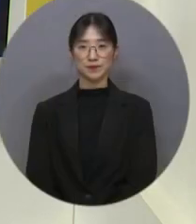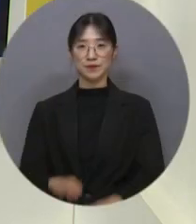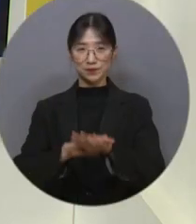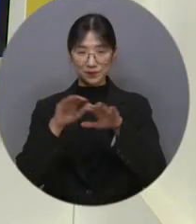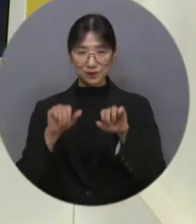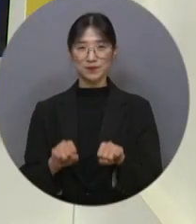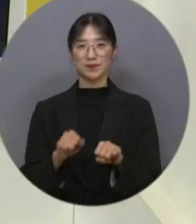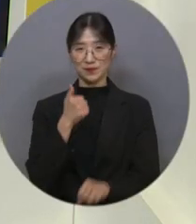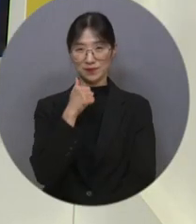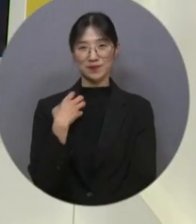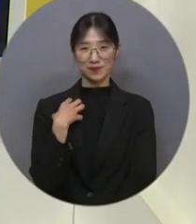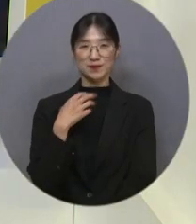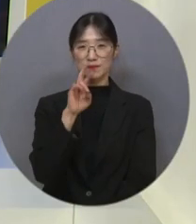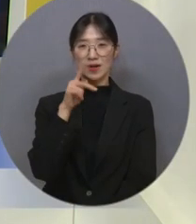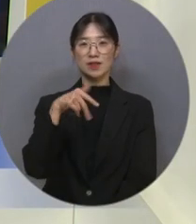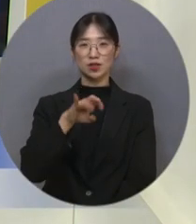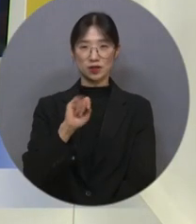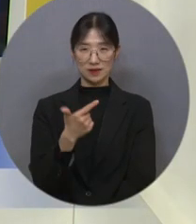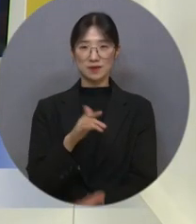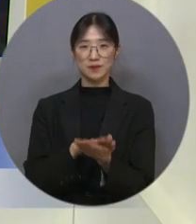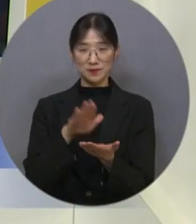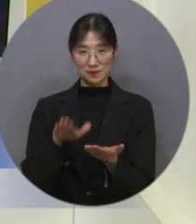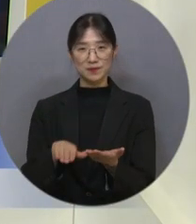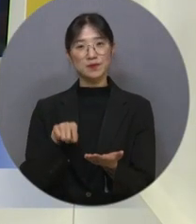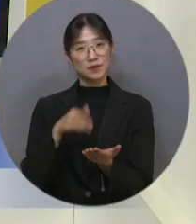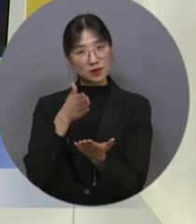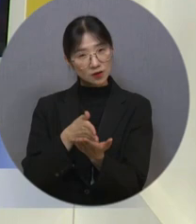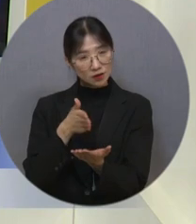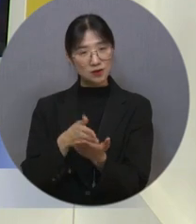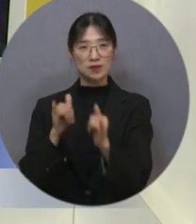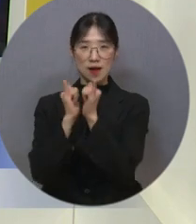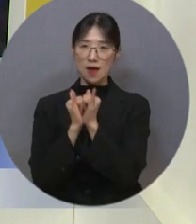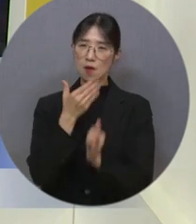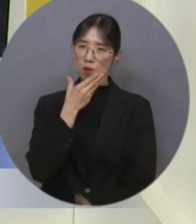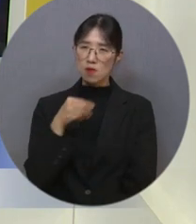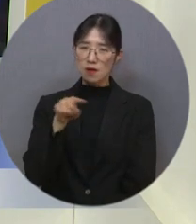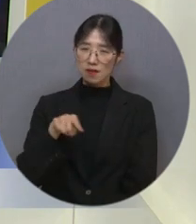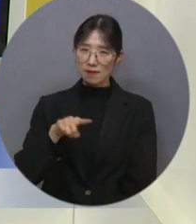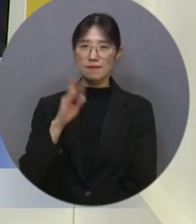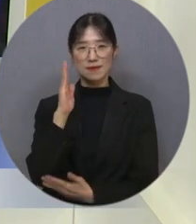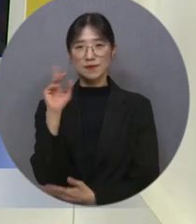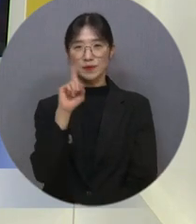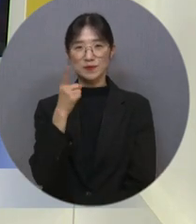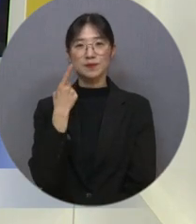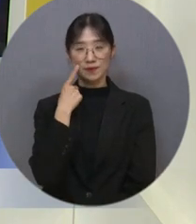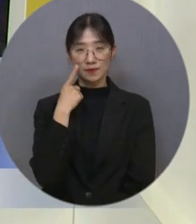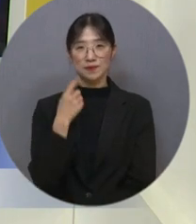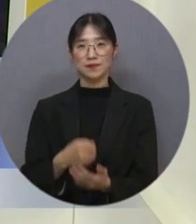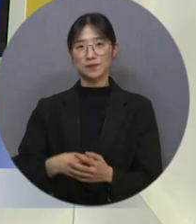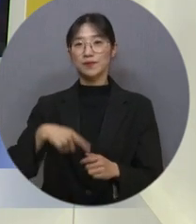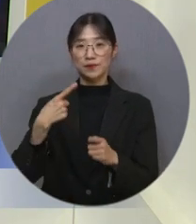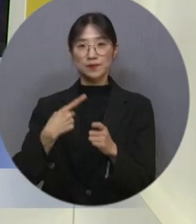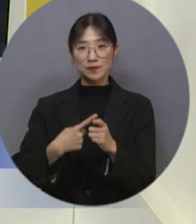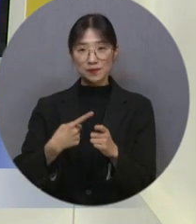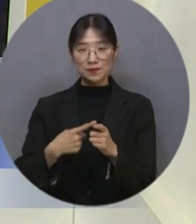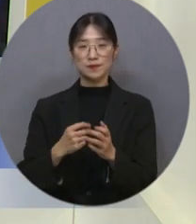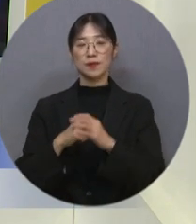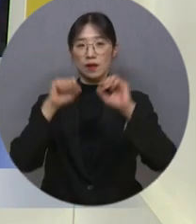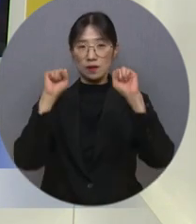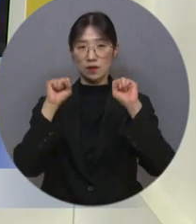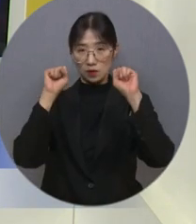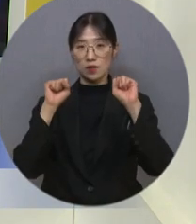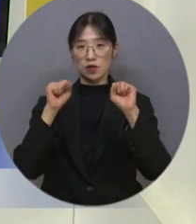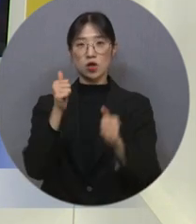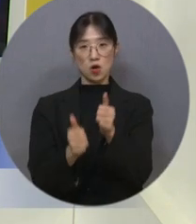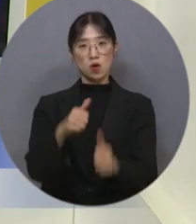웰페어뉴스 브리핑 박정윤입니다 웰페어뉴스와 함께 사회복지개 이슈를 만나봅니다 첫 번째 기사입니다 스포츠